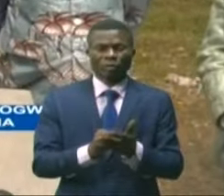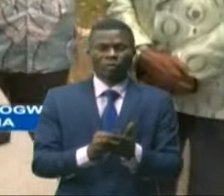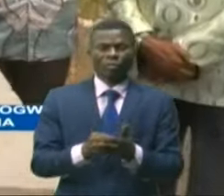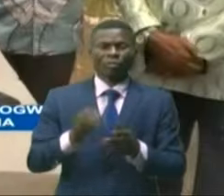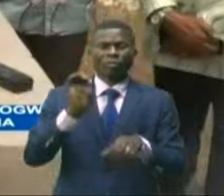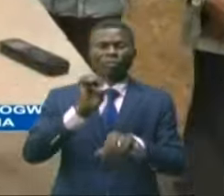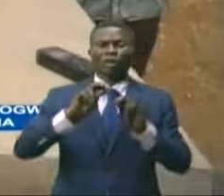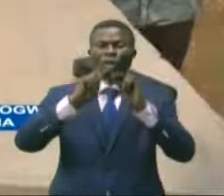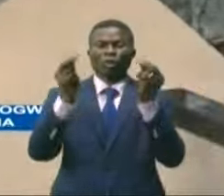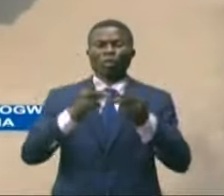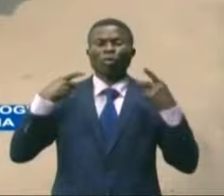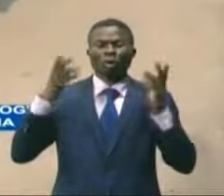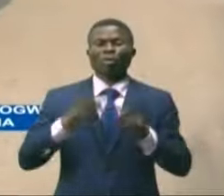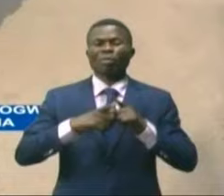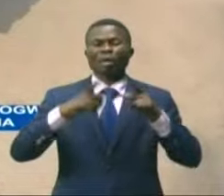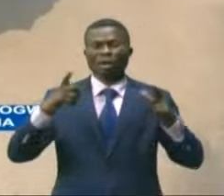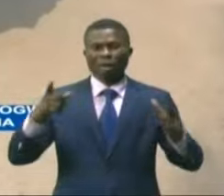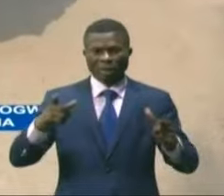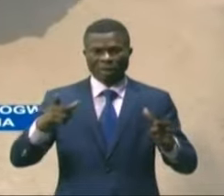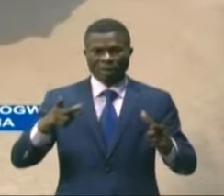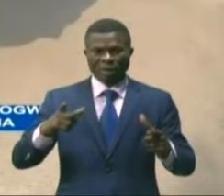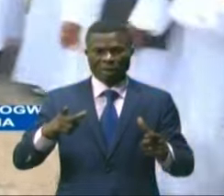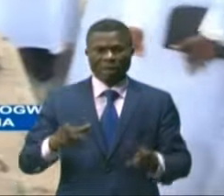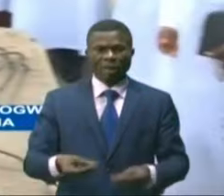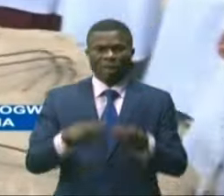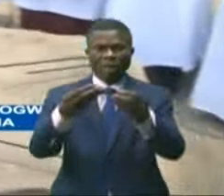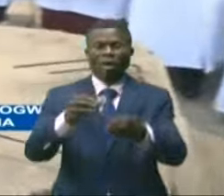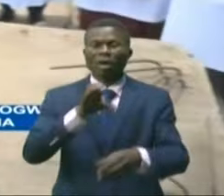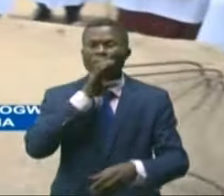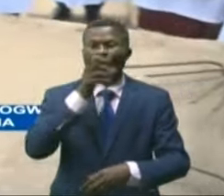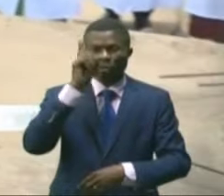équipe pastorale a aussi posé la première pierre